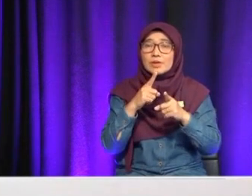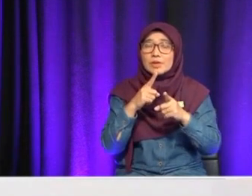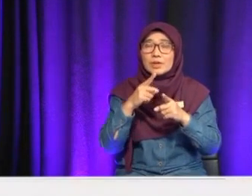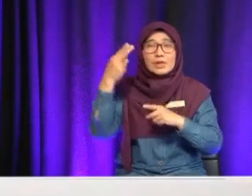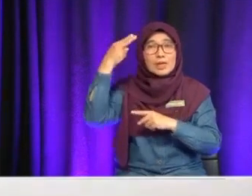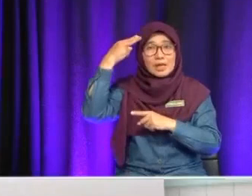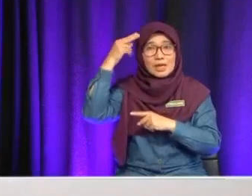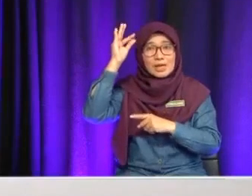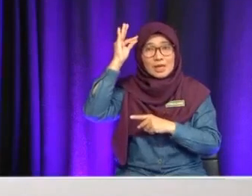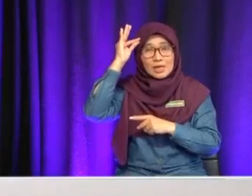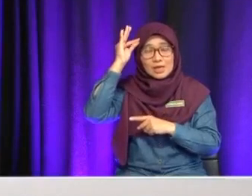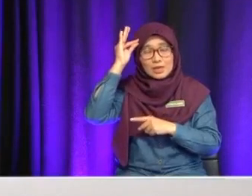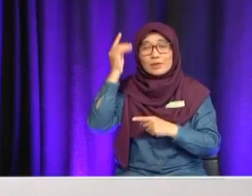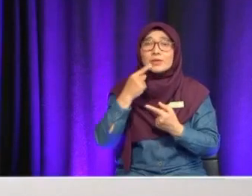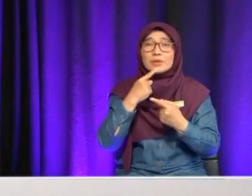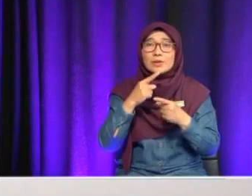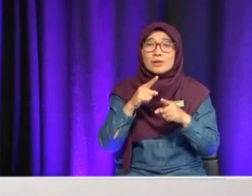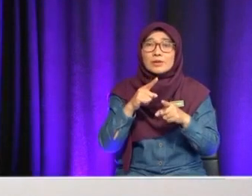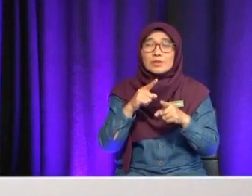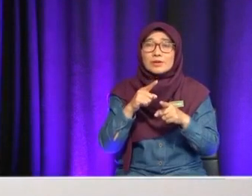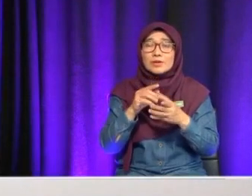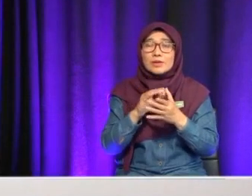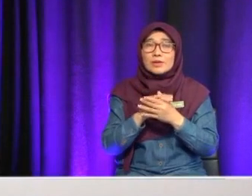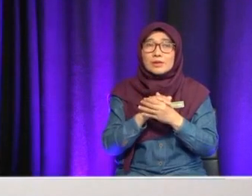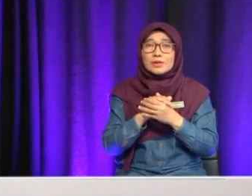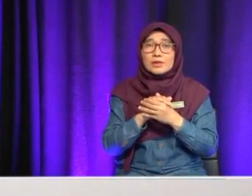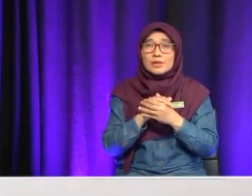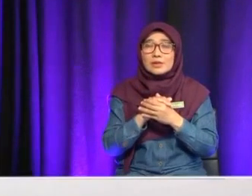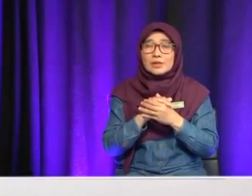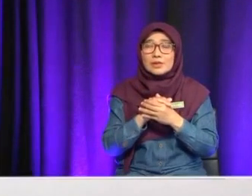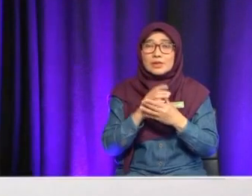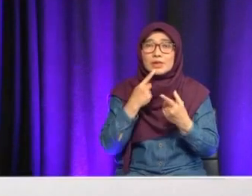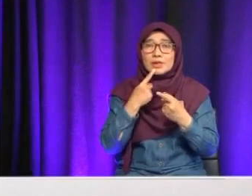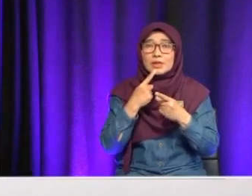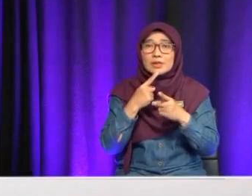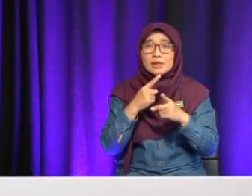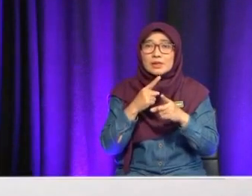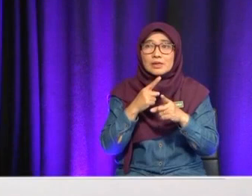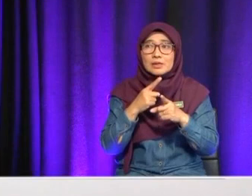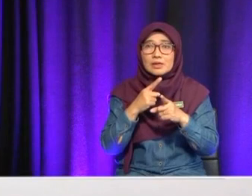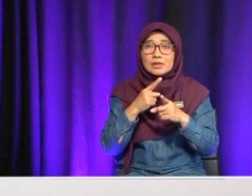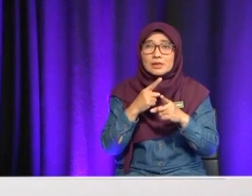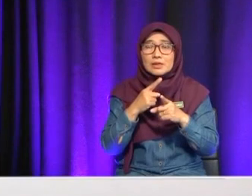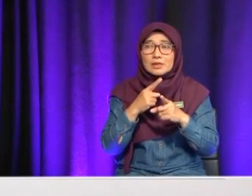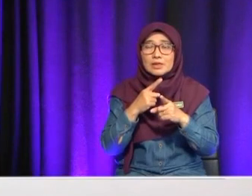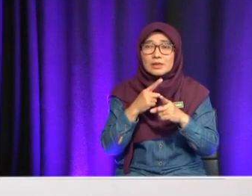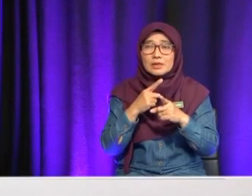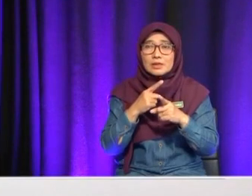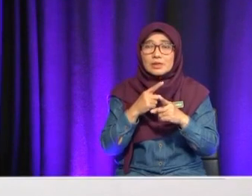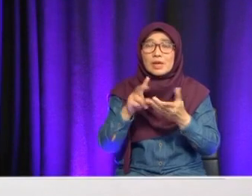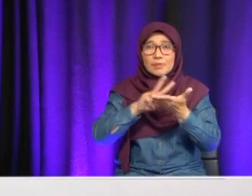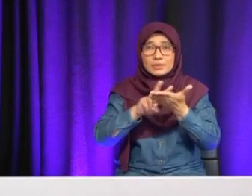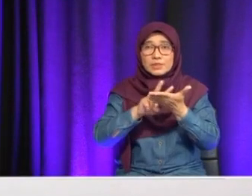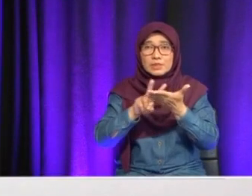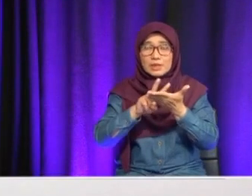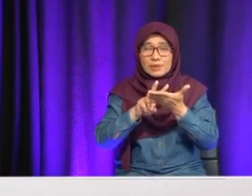Okey, siapa? Hafi dulu. Bagus Hafi. Jawapan dia pertukaran Ustazah. Okey, cuba Hafi